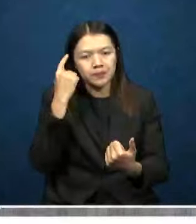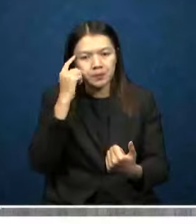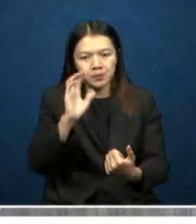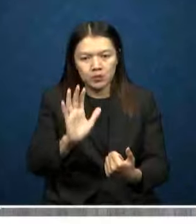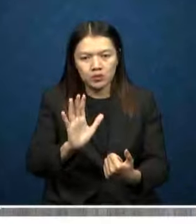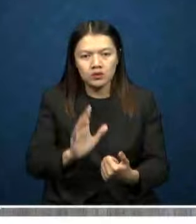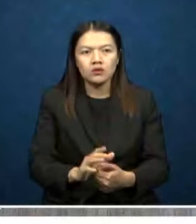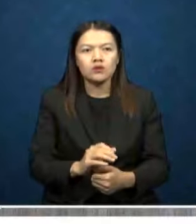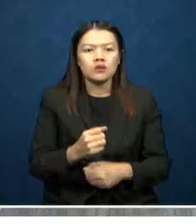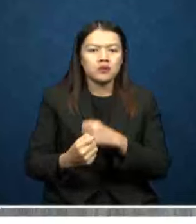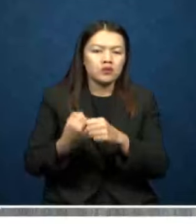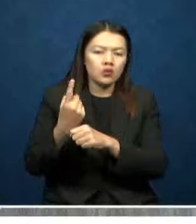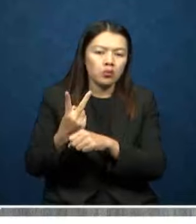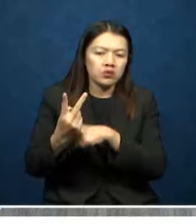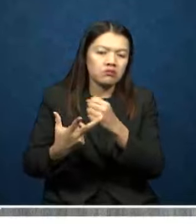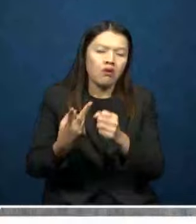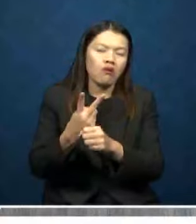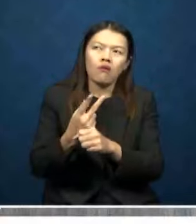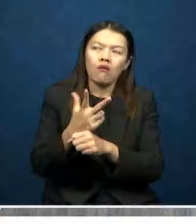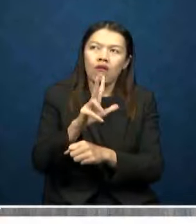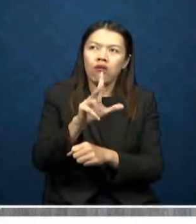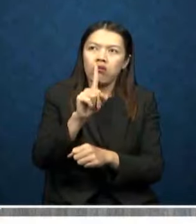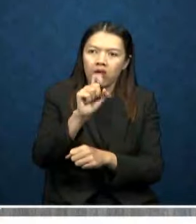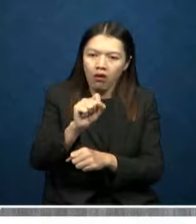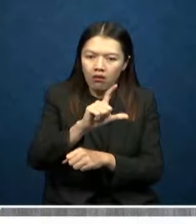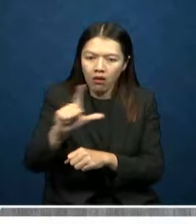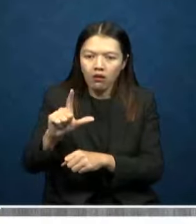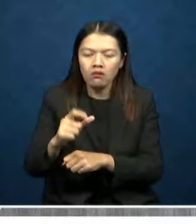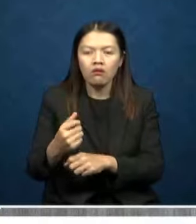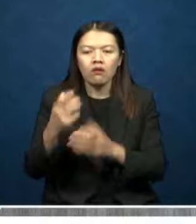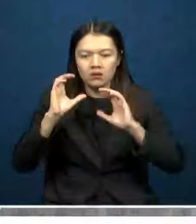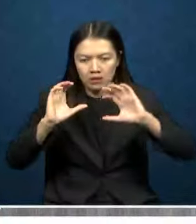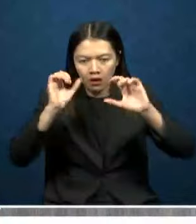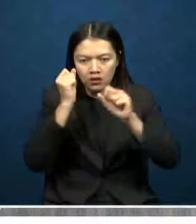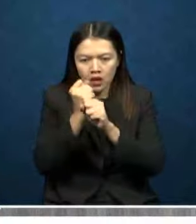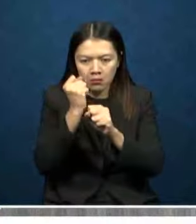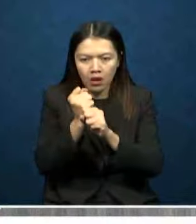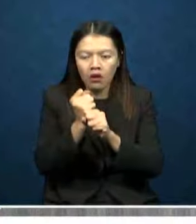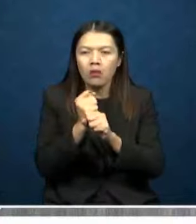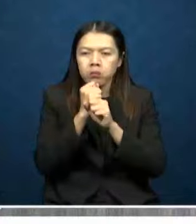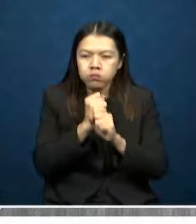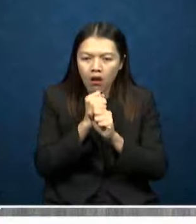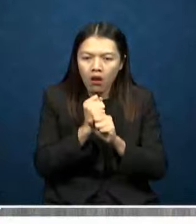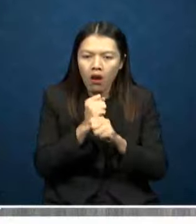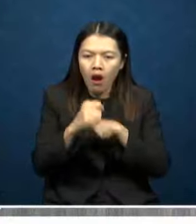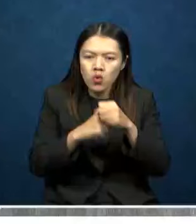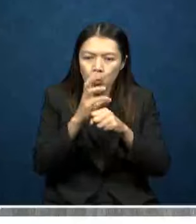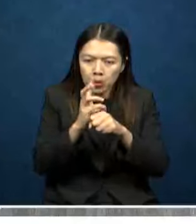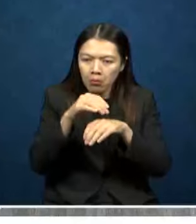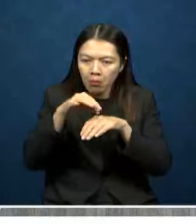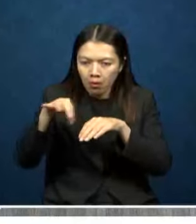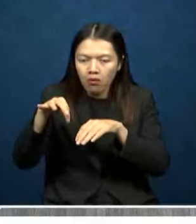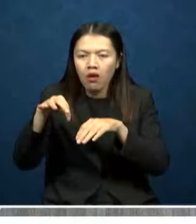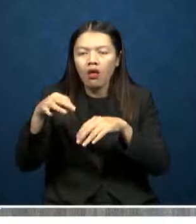ครับ 2-3ปีเนี่ยเป็นแสนล้านใครการบำนาญคนอายุมากอย่าว่าว่า